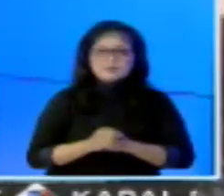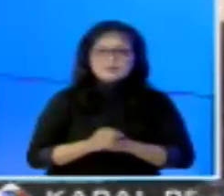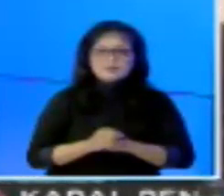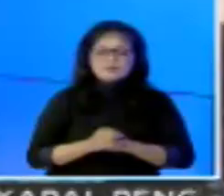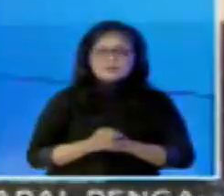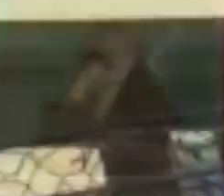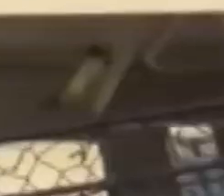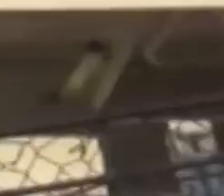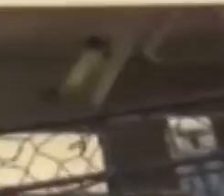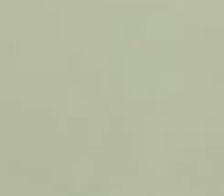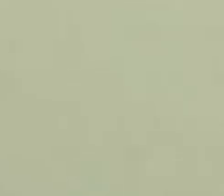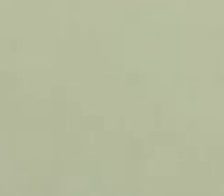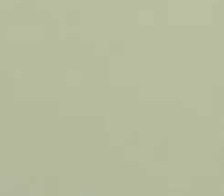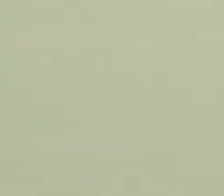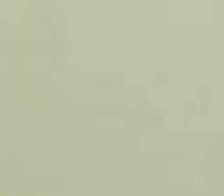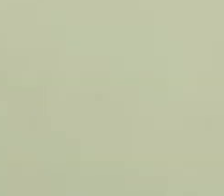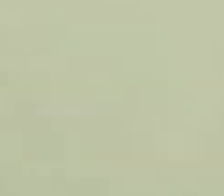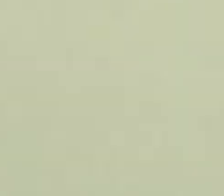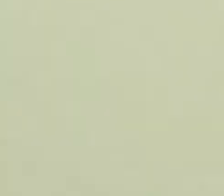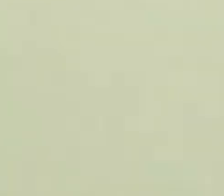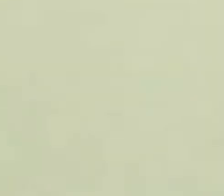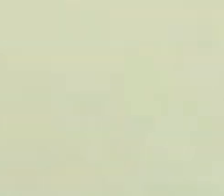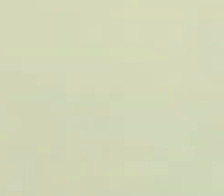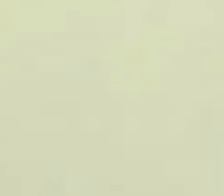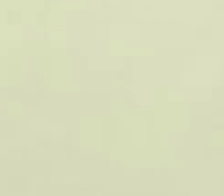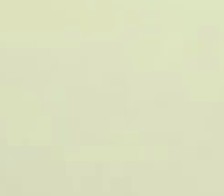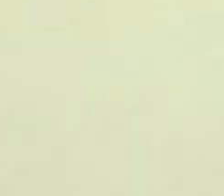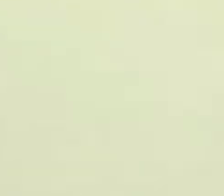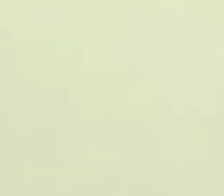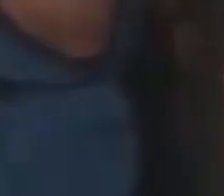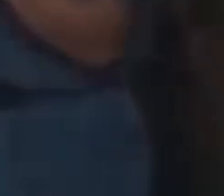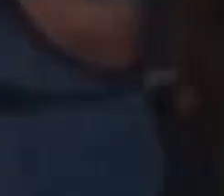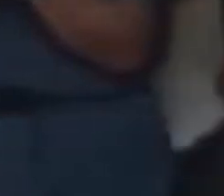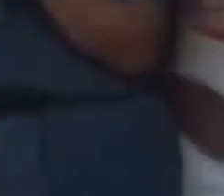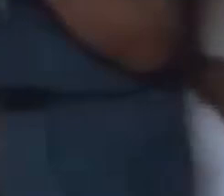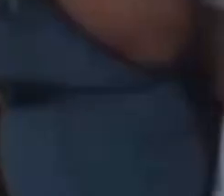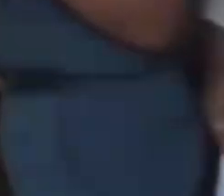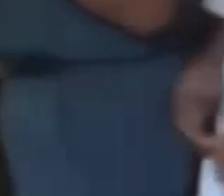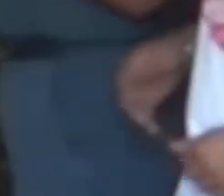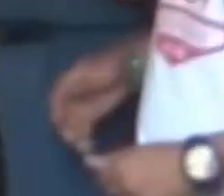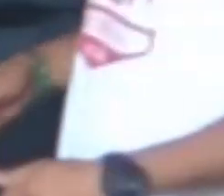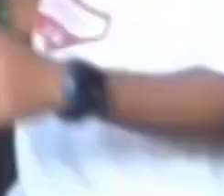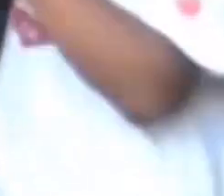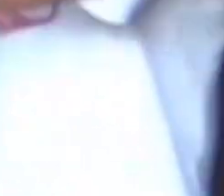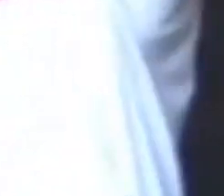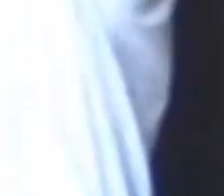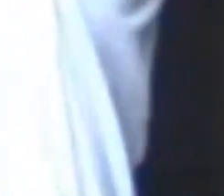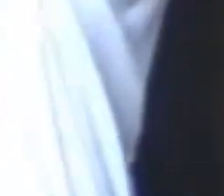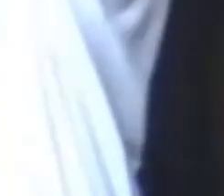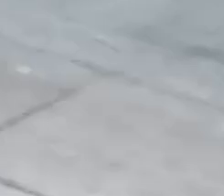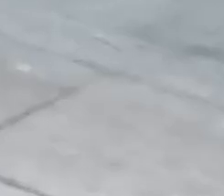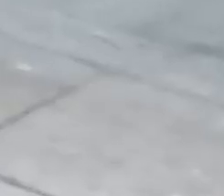Satu persatu para pengungsi Wamena keluar dari kapal. Mereka membawa serta seluruh keluarga serta harta benda